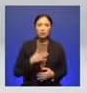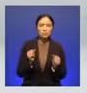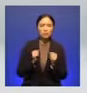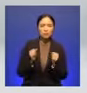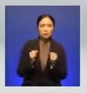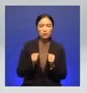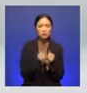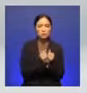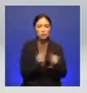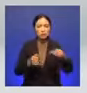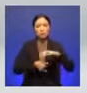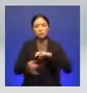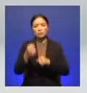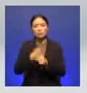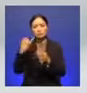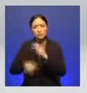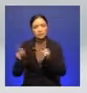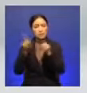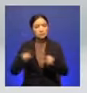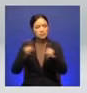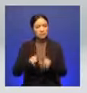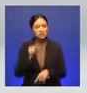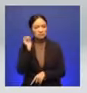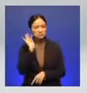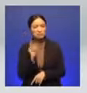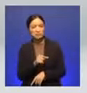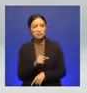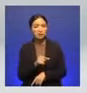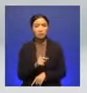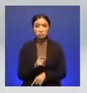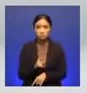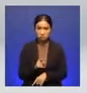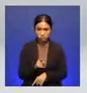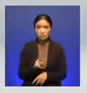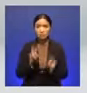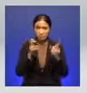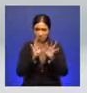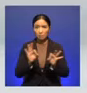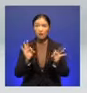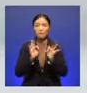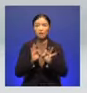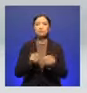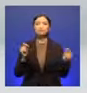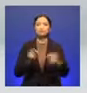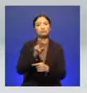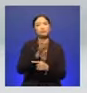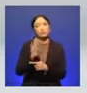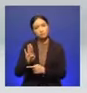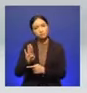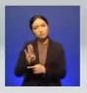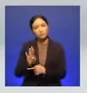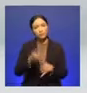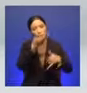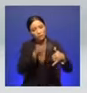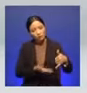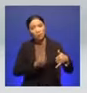าคนออกไปแล้วทำผิดซ้ำกลับมาเราไม่ไว้วางใจเนี่ยมันเป็นเรื่องใหญ่มากมันเป็นเรื่องของระบบมันเป็นเรื่องของทั้งตัว